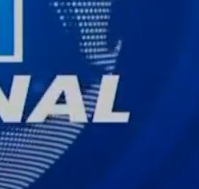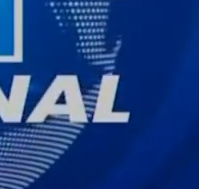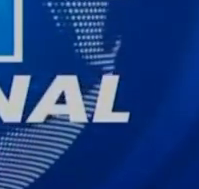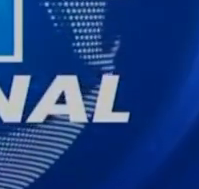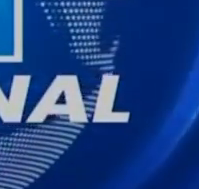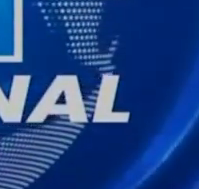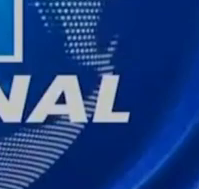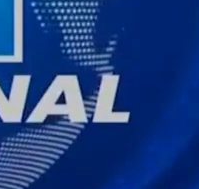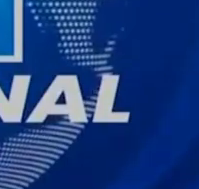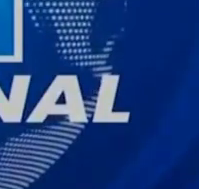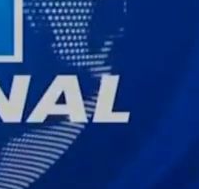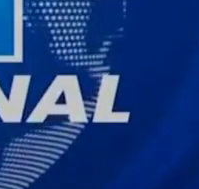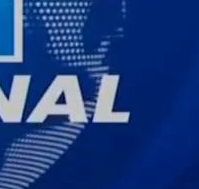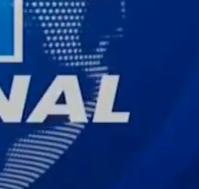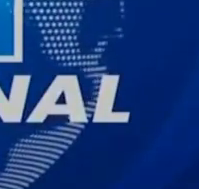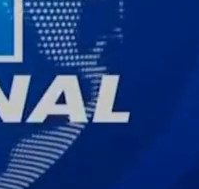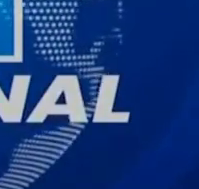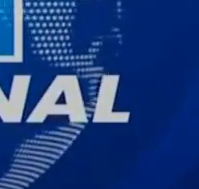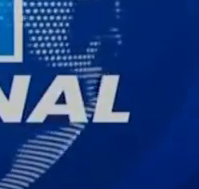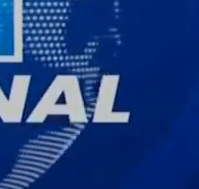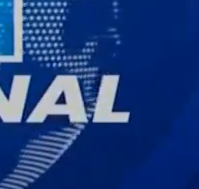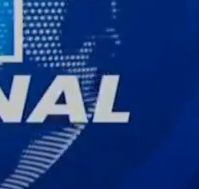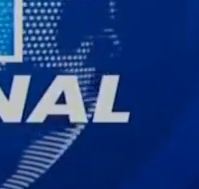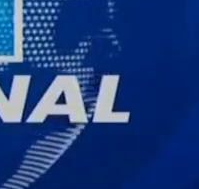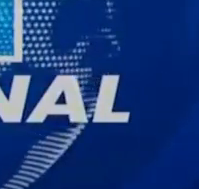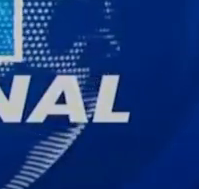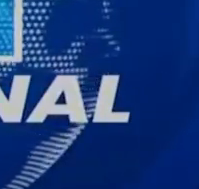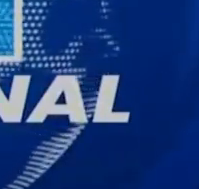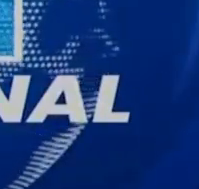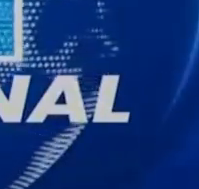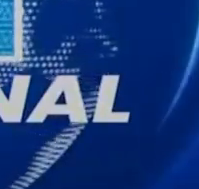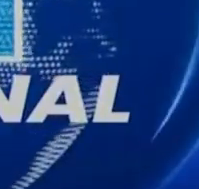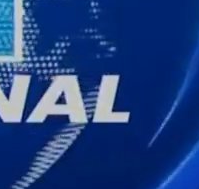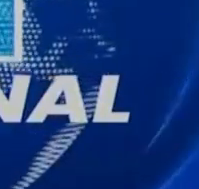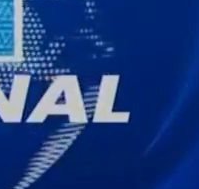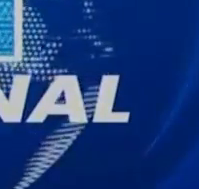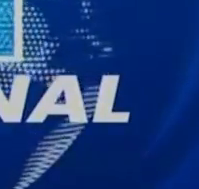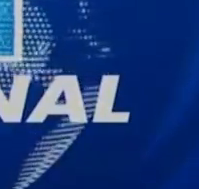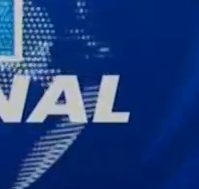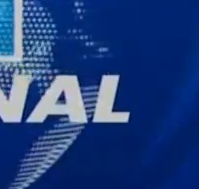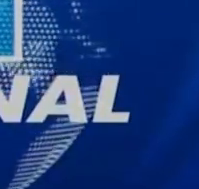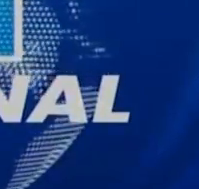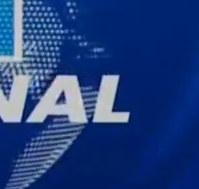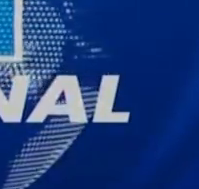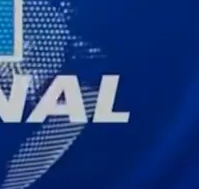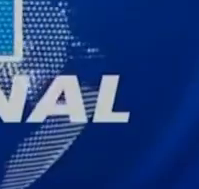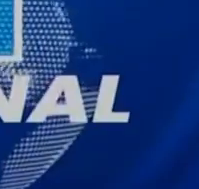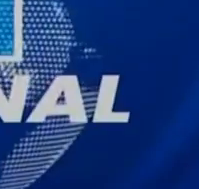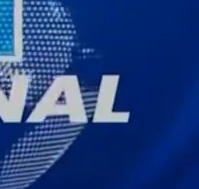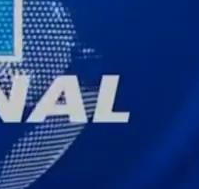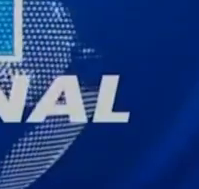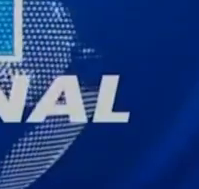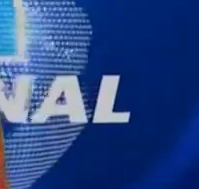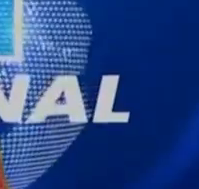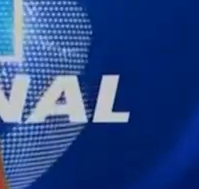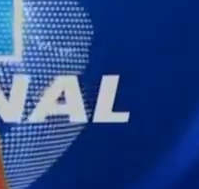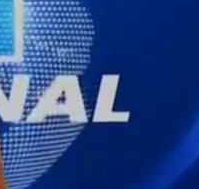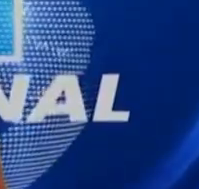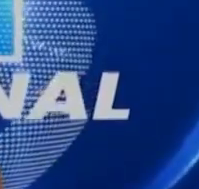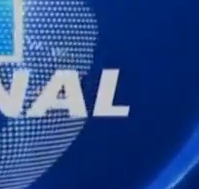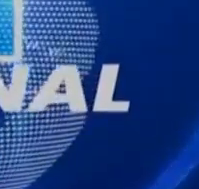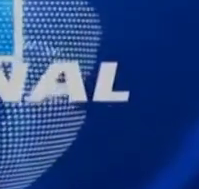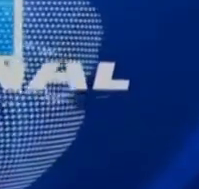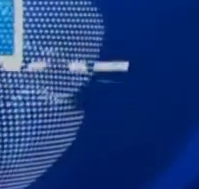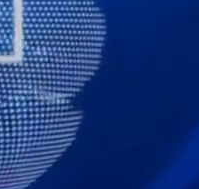occupations des folles rumeurs affirment le contraire dans une vidéo d'une minute le gouverneur du Nord si vous allez